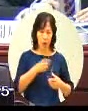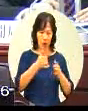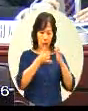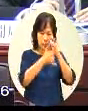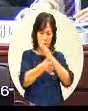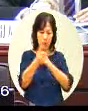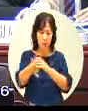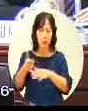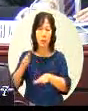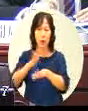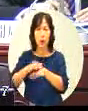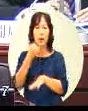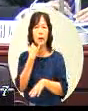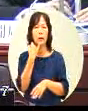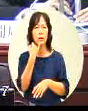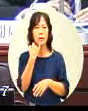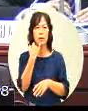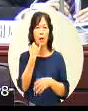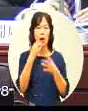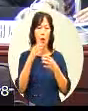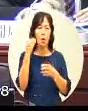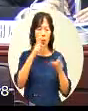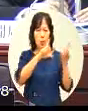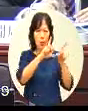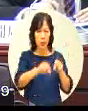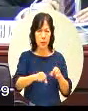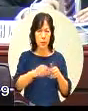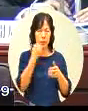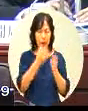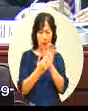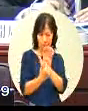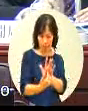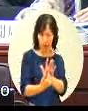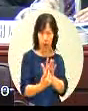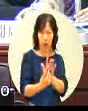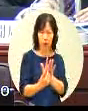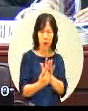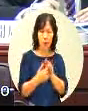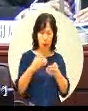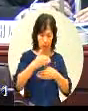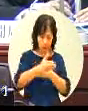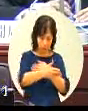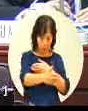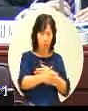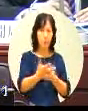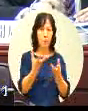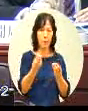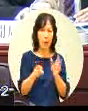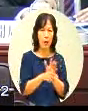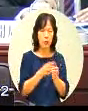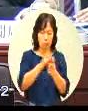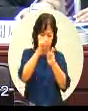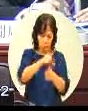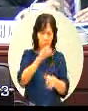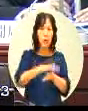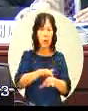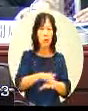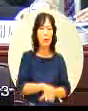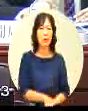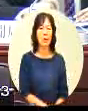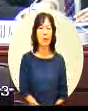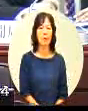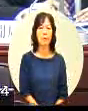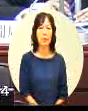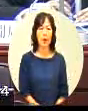一个家庭，如果没有按照登革热防治的 SOP 程序就重罚。就是说